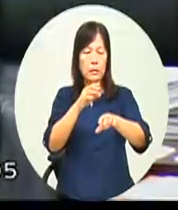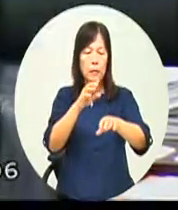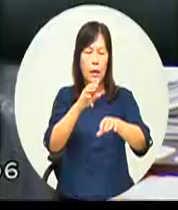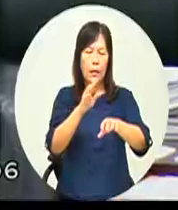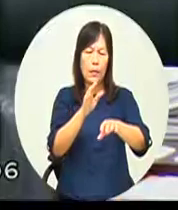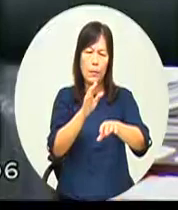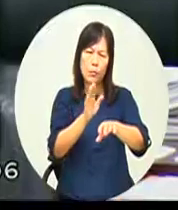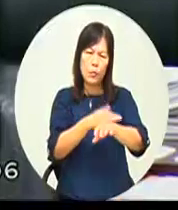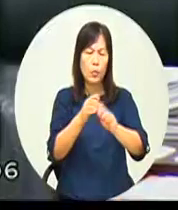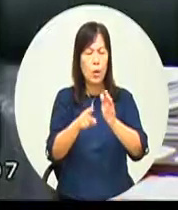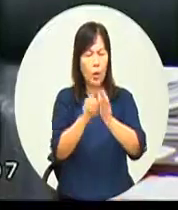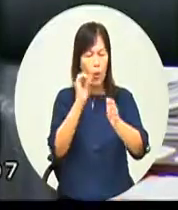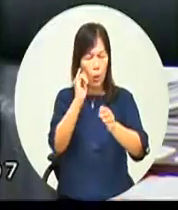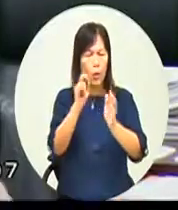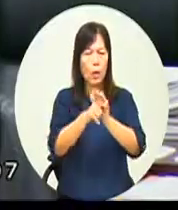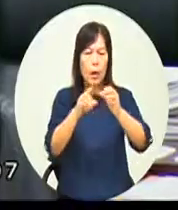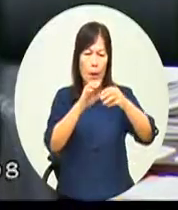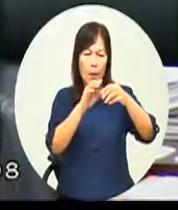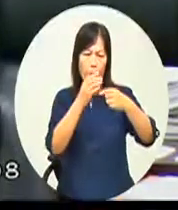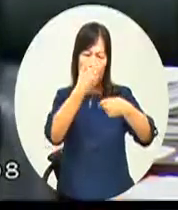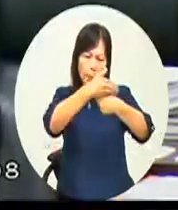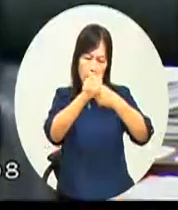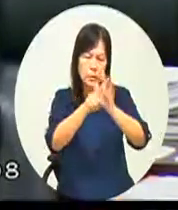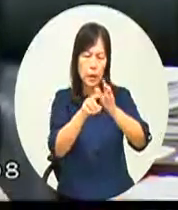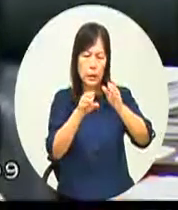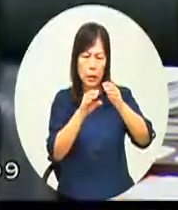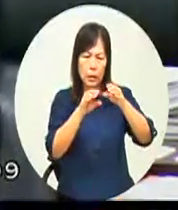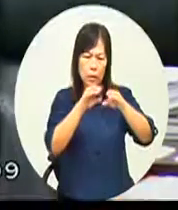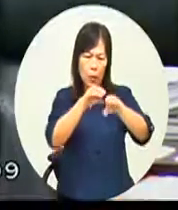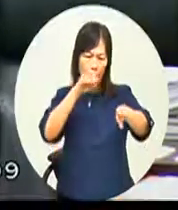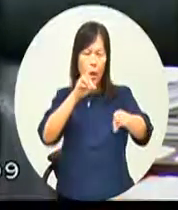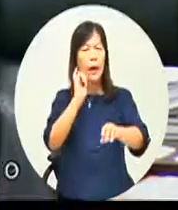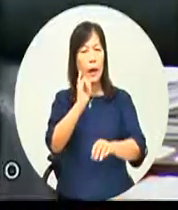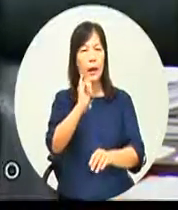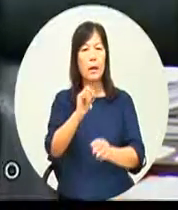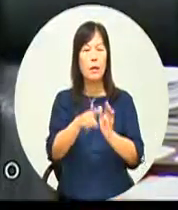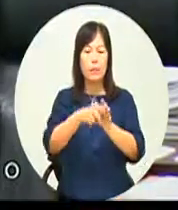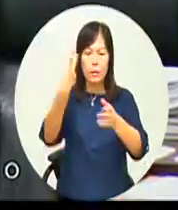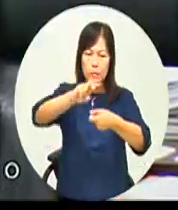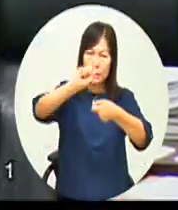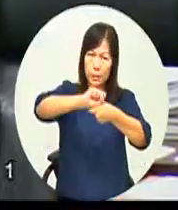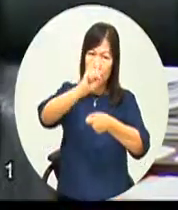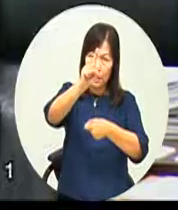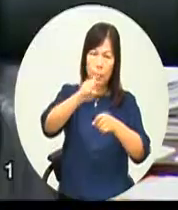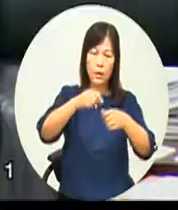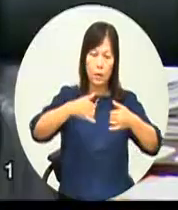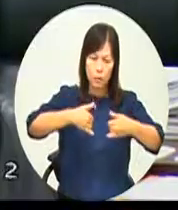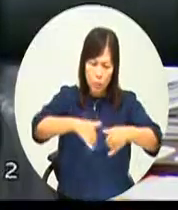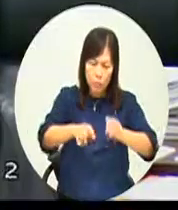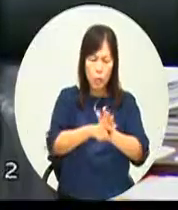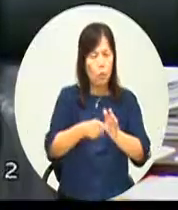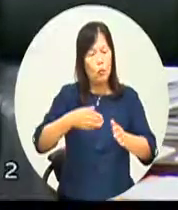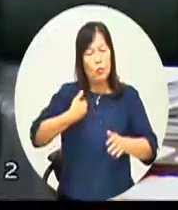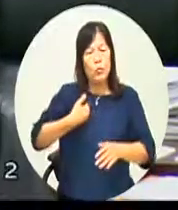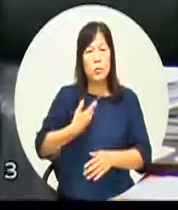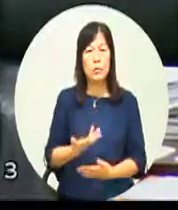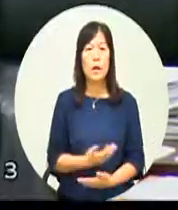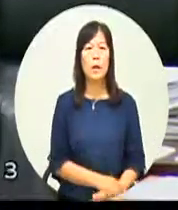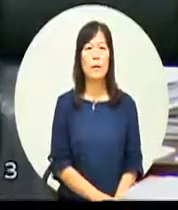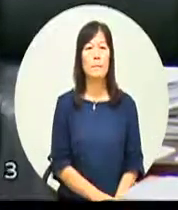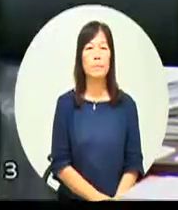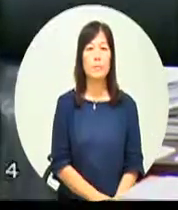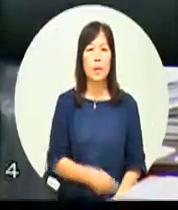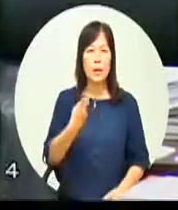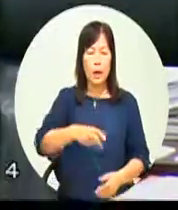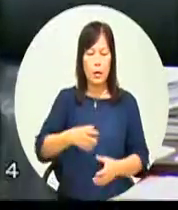想象中的塞。那我不知道为什么要去设北上的多一个车道的宽度出来，然后你的基座